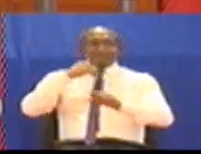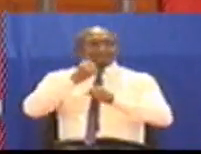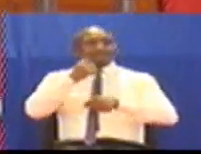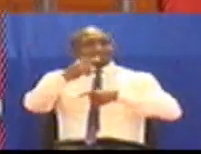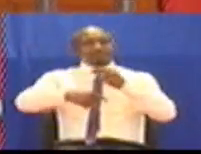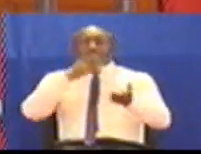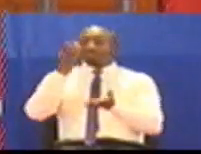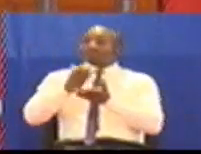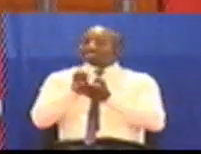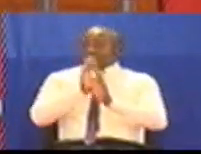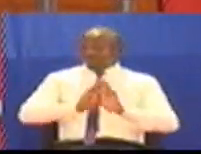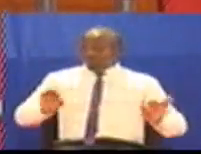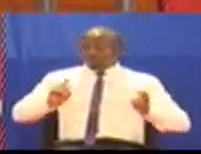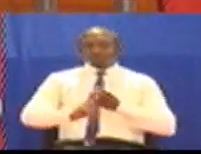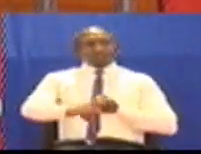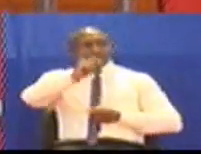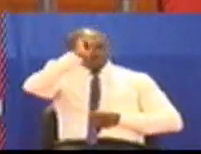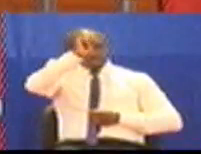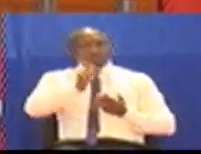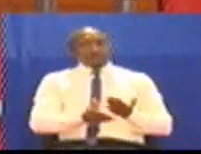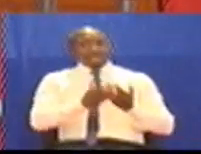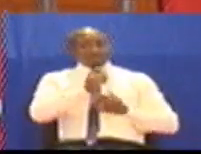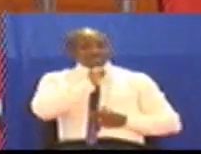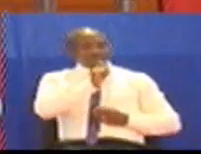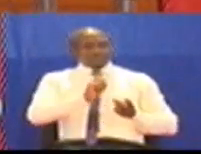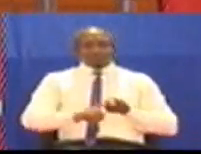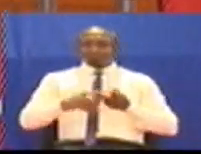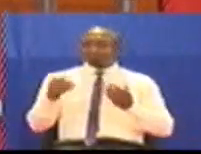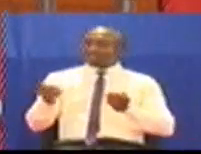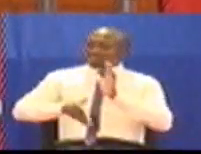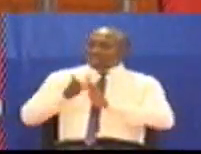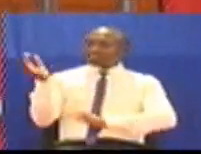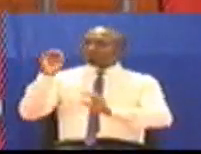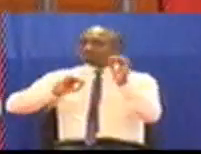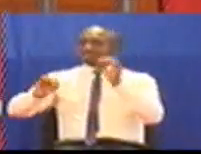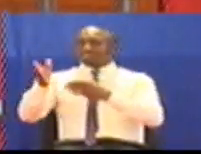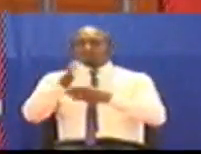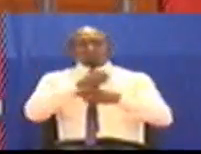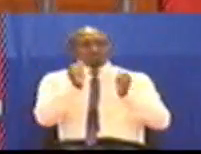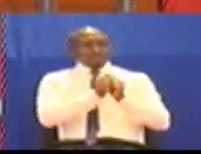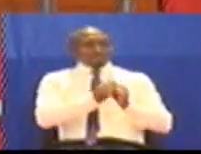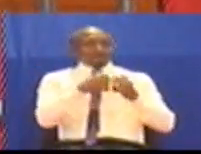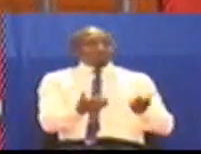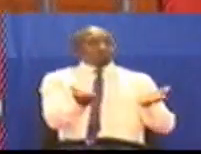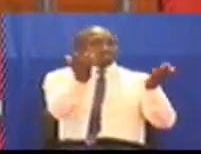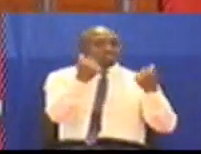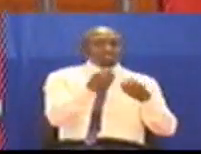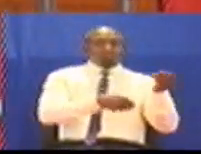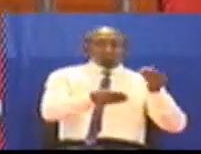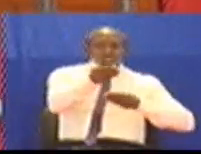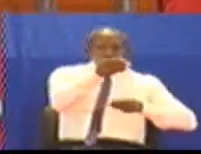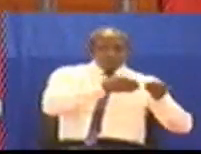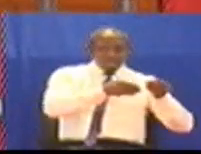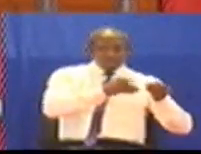ikamilike. Mheshimiwa Naibu Spika, nianze kuchangia kuhusiana na swala zima la uwezeshaji kiuchumi